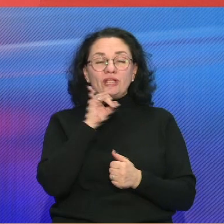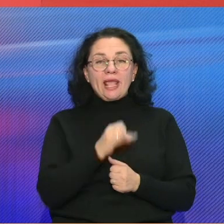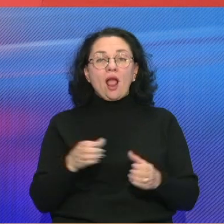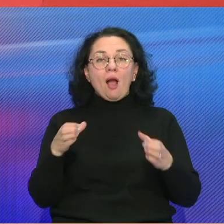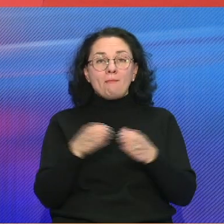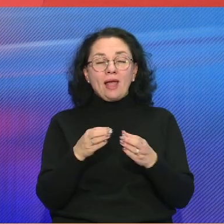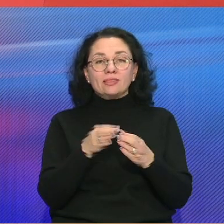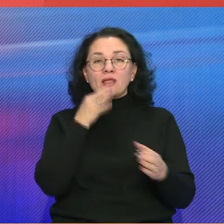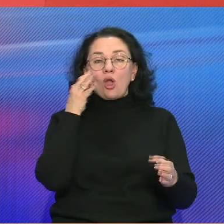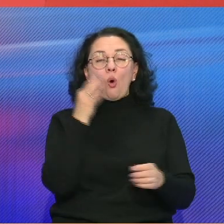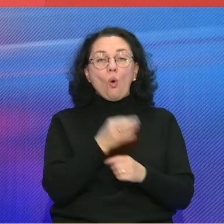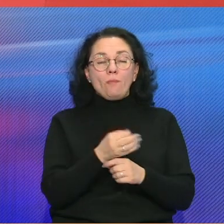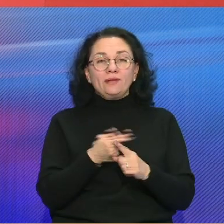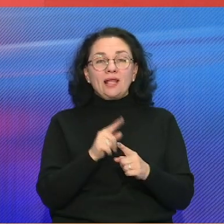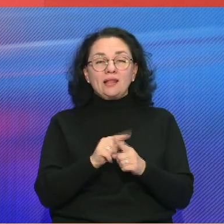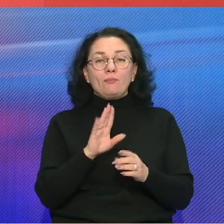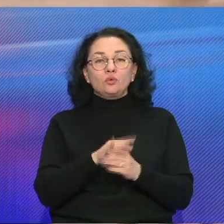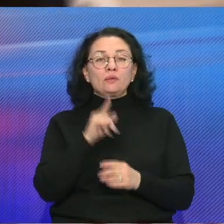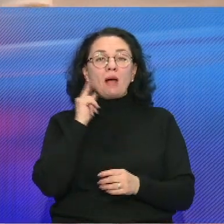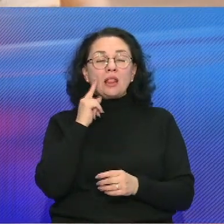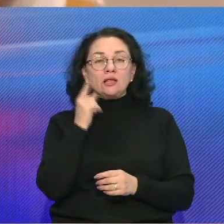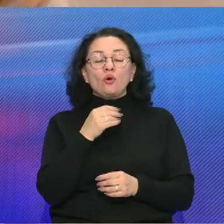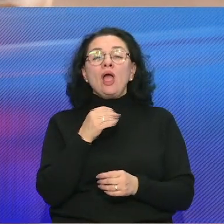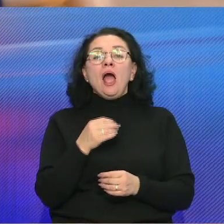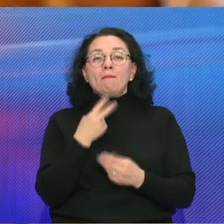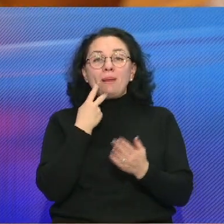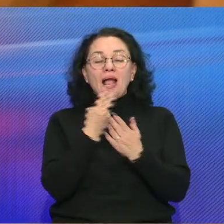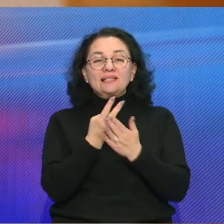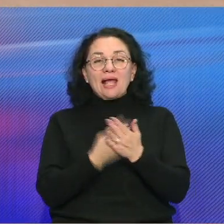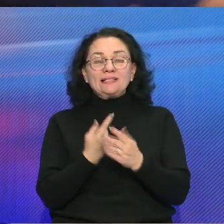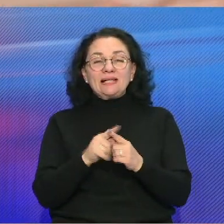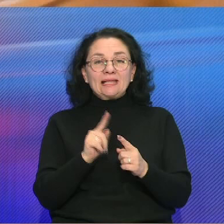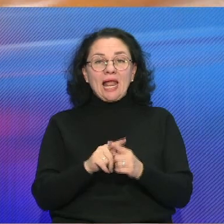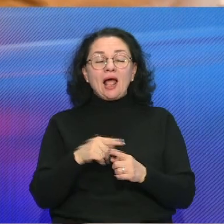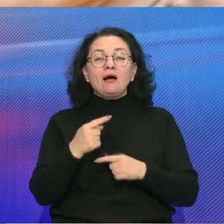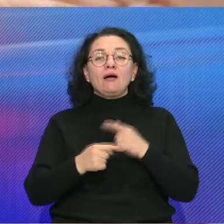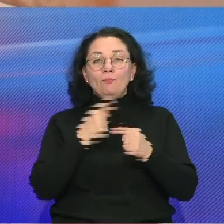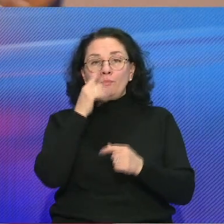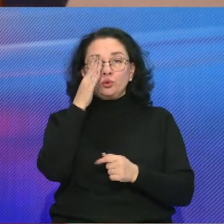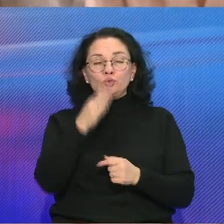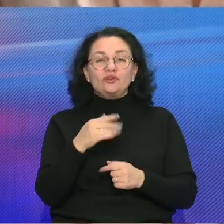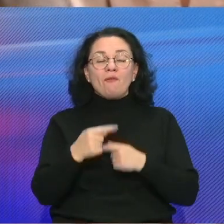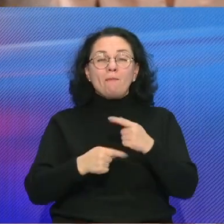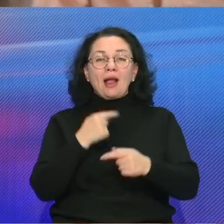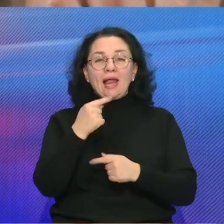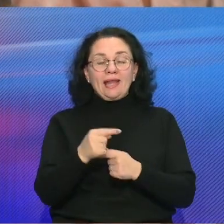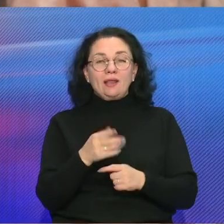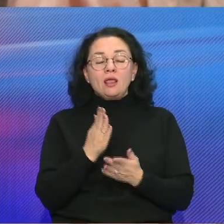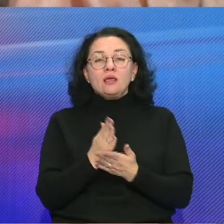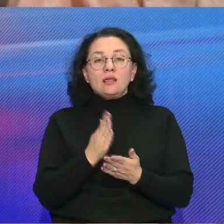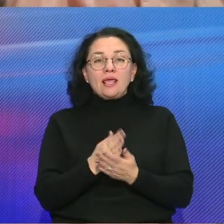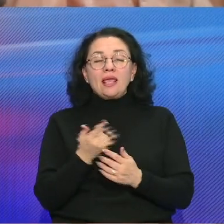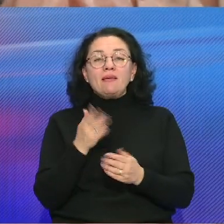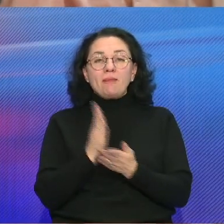узняць узровень майстэрства маладога пакалення дзюдаістаў, папаўняць медальную скарбонку на розных стартах. Юная змена, маючы правільны